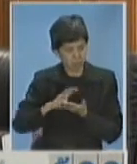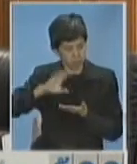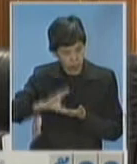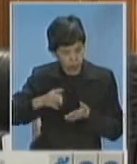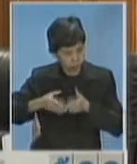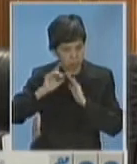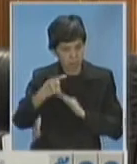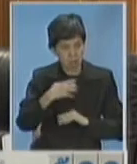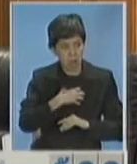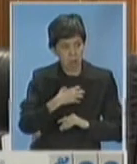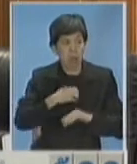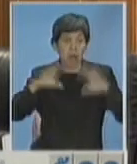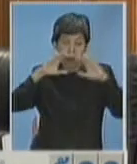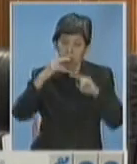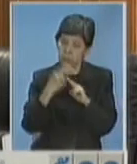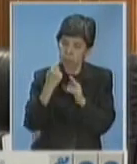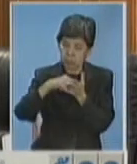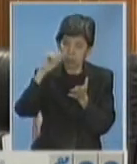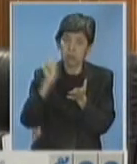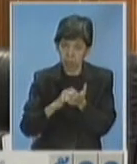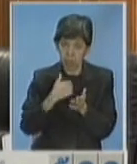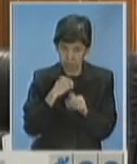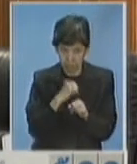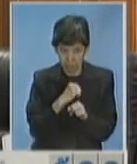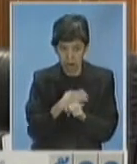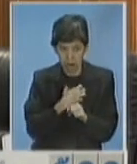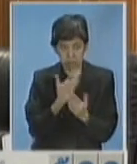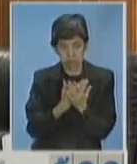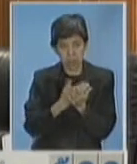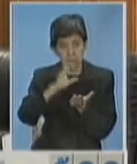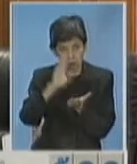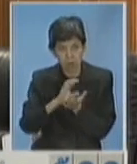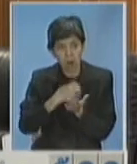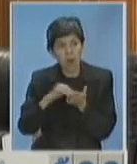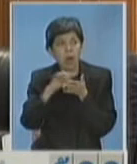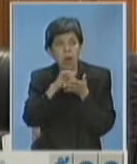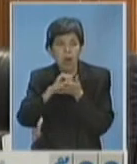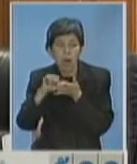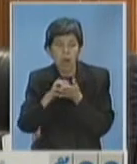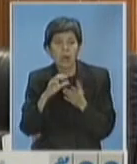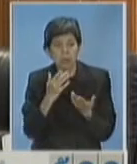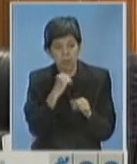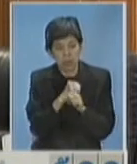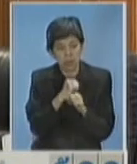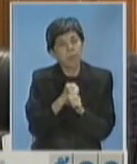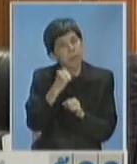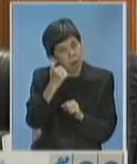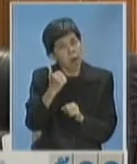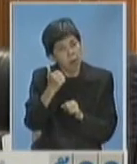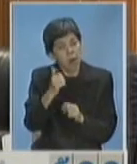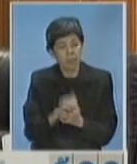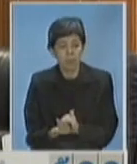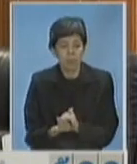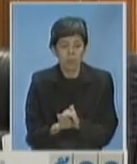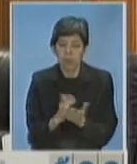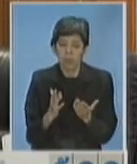ฐบาลขอนะครับเซ็นนะครับสนับสนุนขอรับงบประมาณในการแปรยติก็คือสามารถกระทำได้แต่ว่